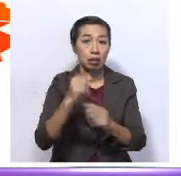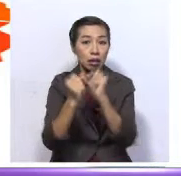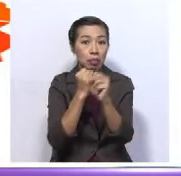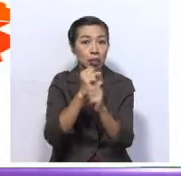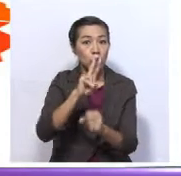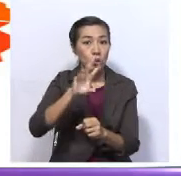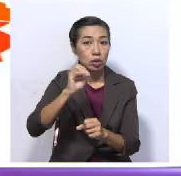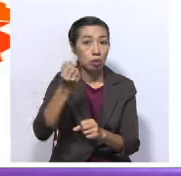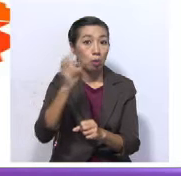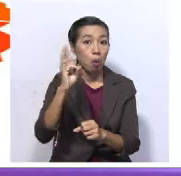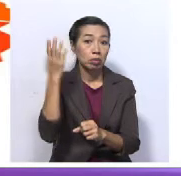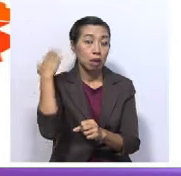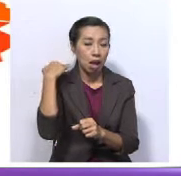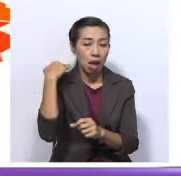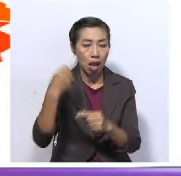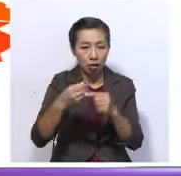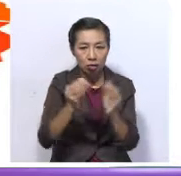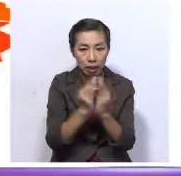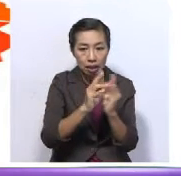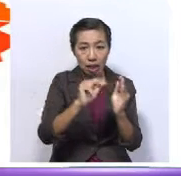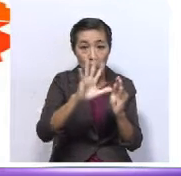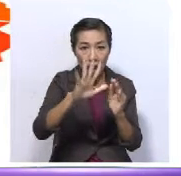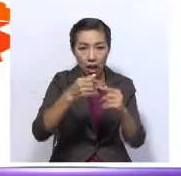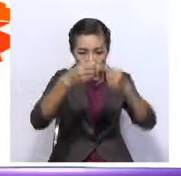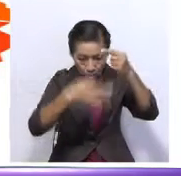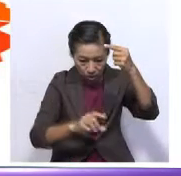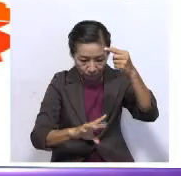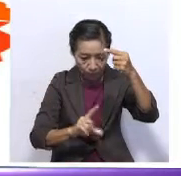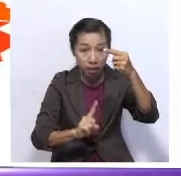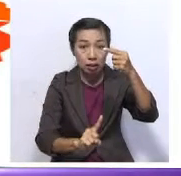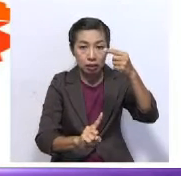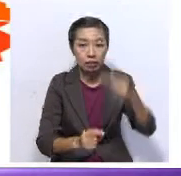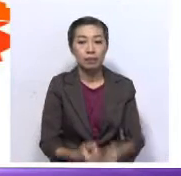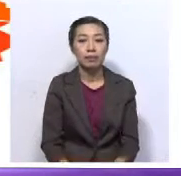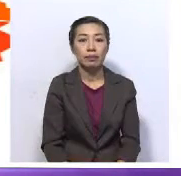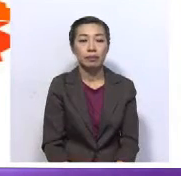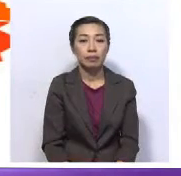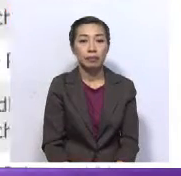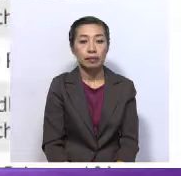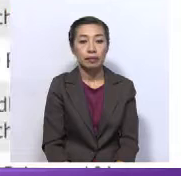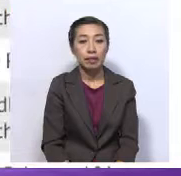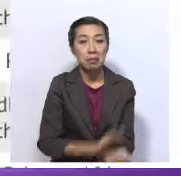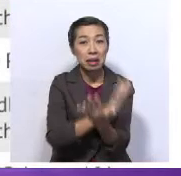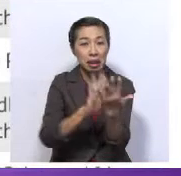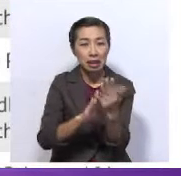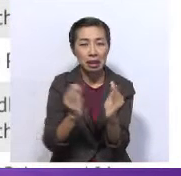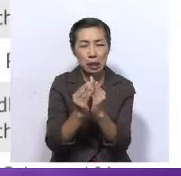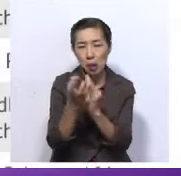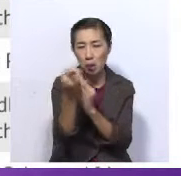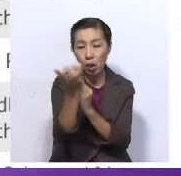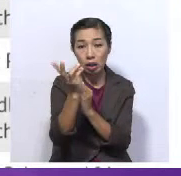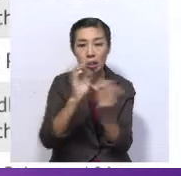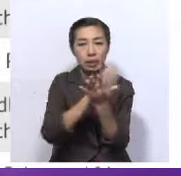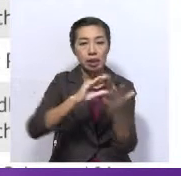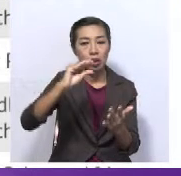ากปี2016ที่ได้35คะแนนอยู่อันดับ101ค่ะประเทศที่ได้คะแนนน้อยที่สุดก็คือโซ